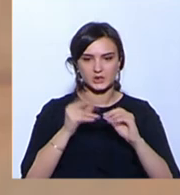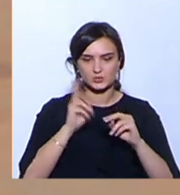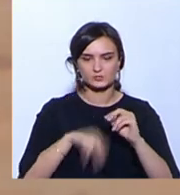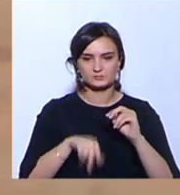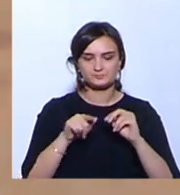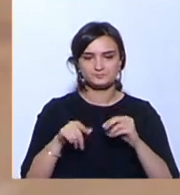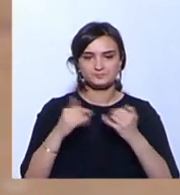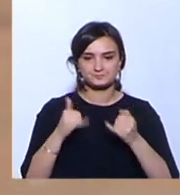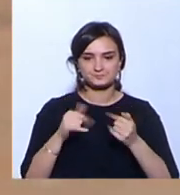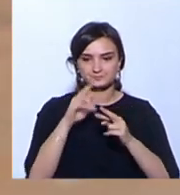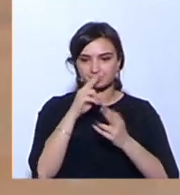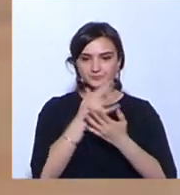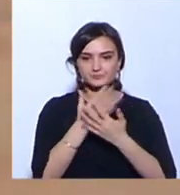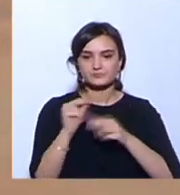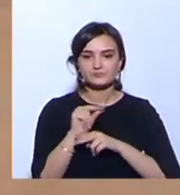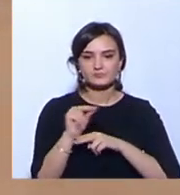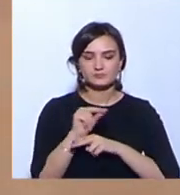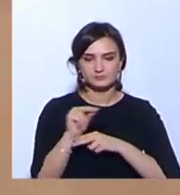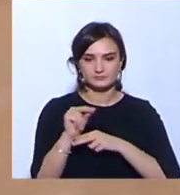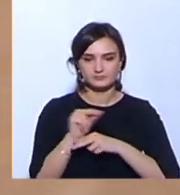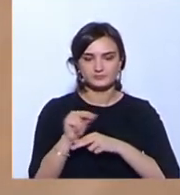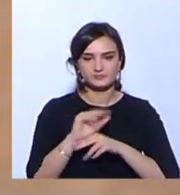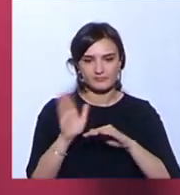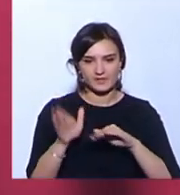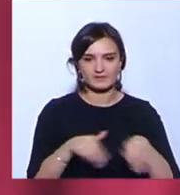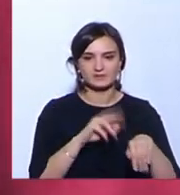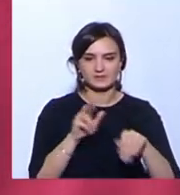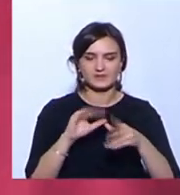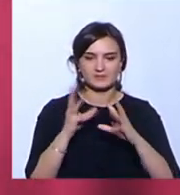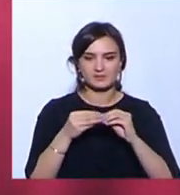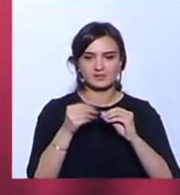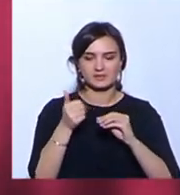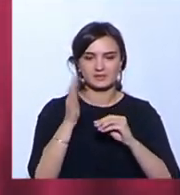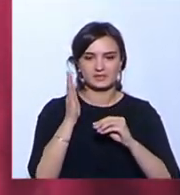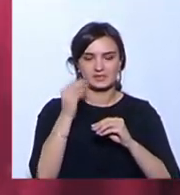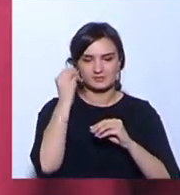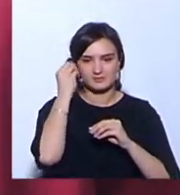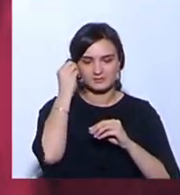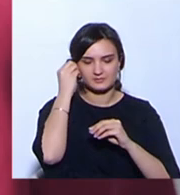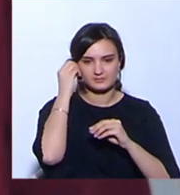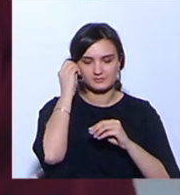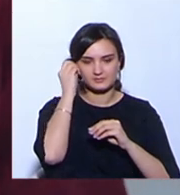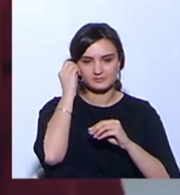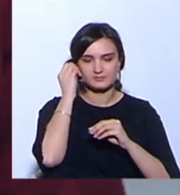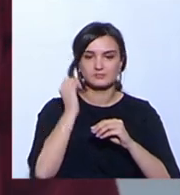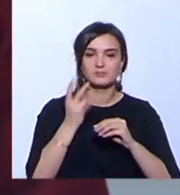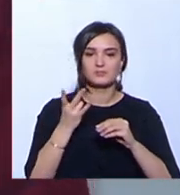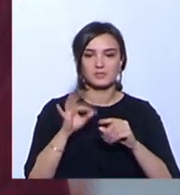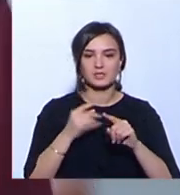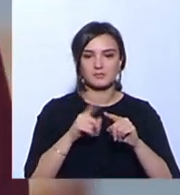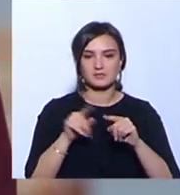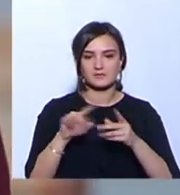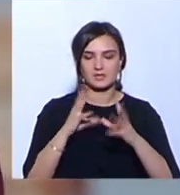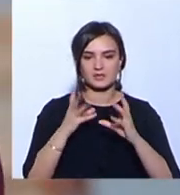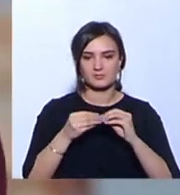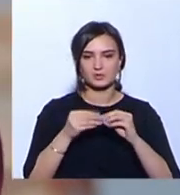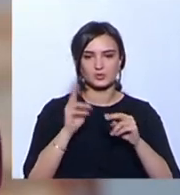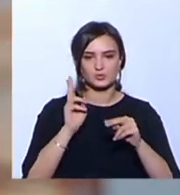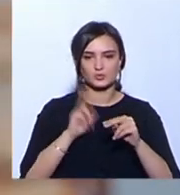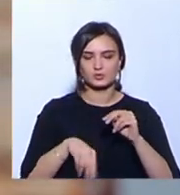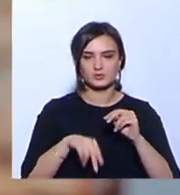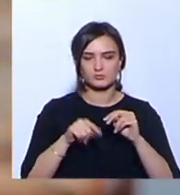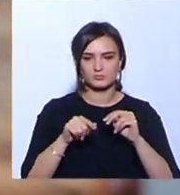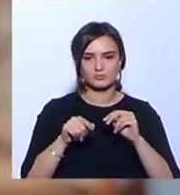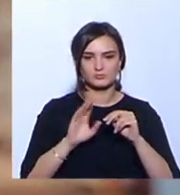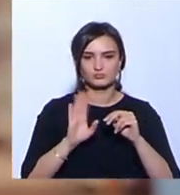დასრულდება, ახლა ამ მედიკამენტოზურ თერაპიას გავივლი და ყველაფერი ისე იქნება, როგორც ადრე. მაგრამ ეს ყველაფერი სრულდებოდა ერთი